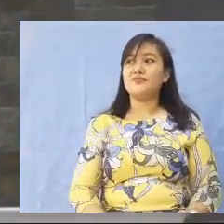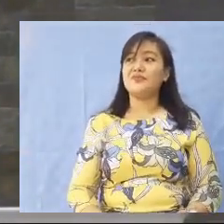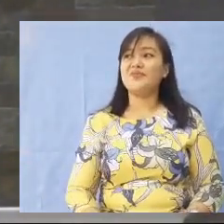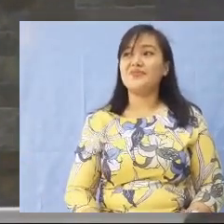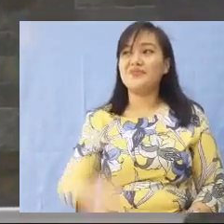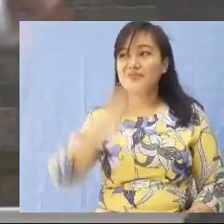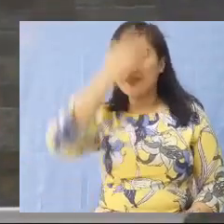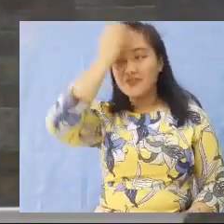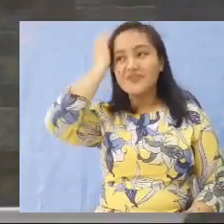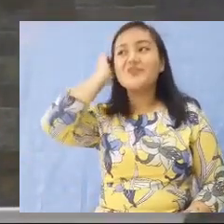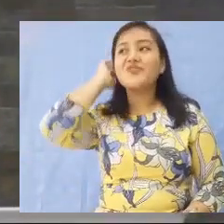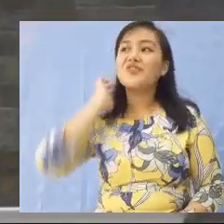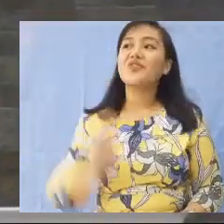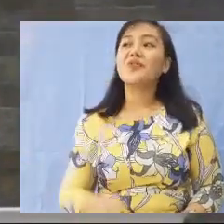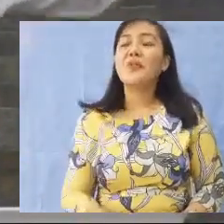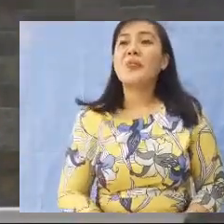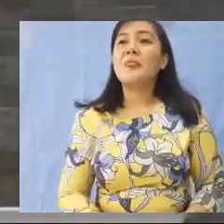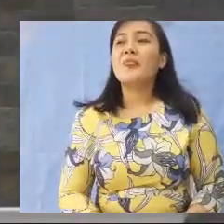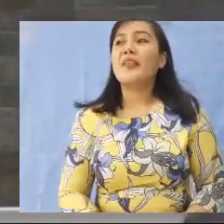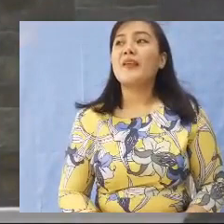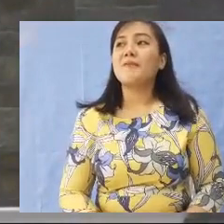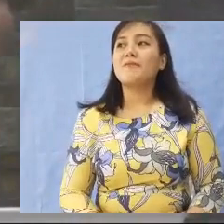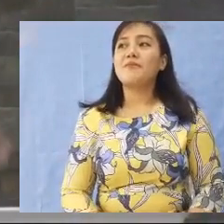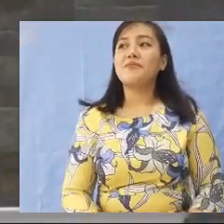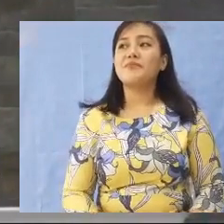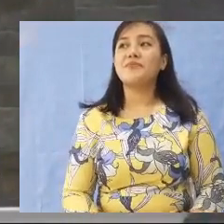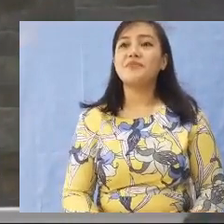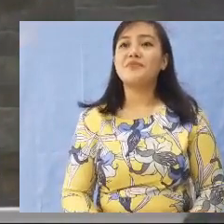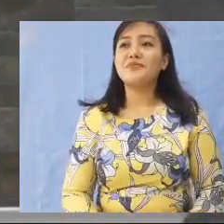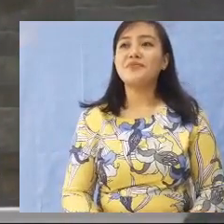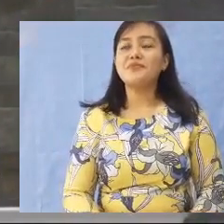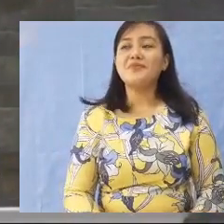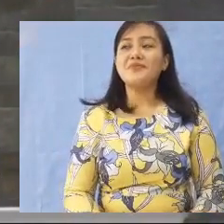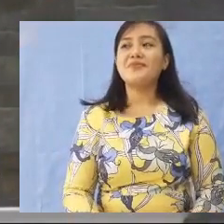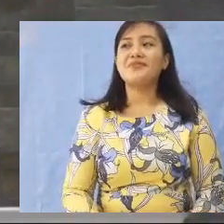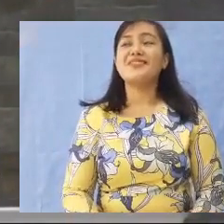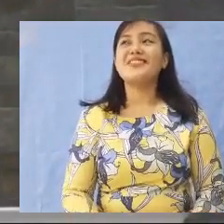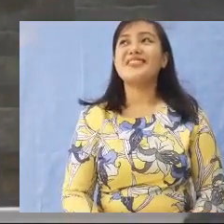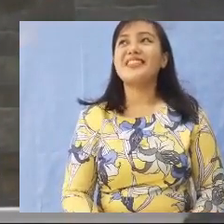ng manood, may cabinet yun. Sasara yung cabinet. O.